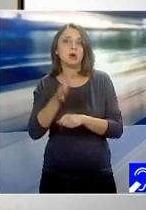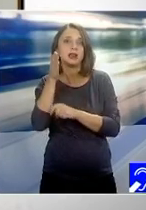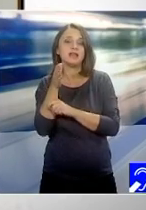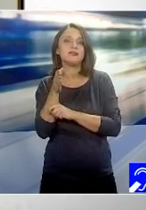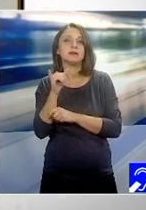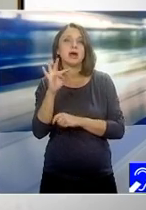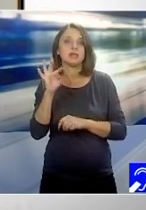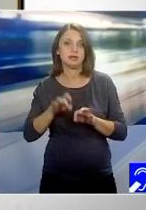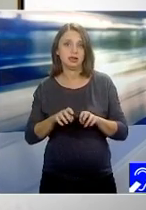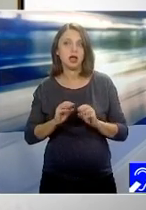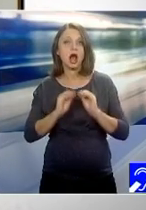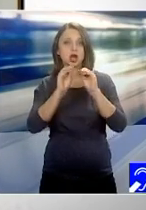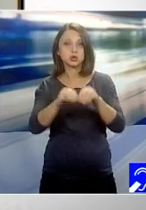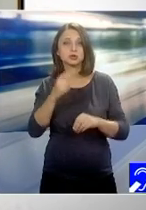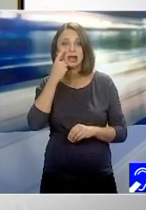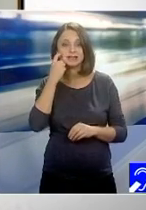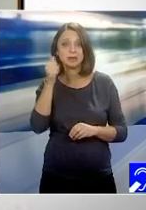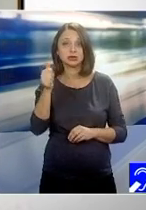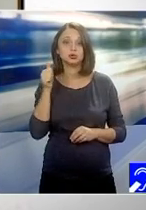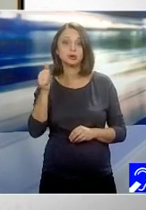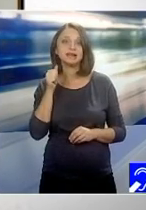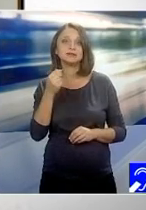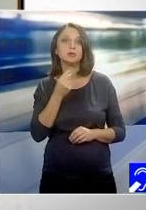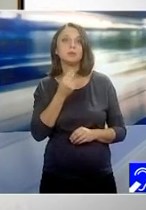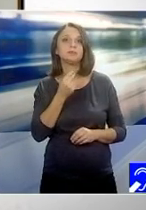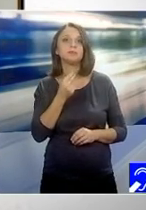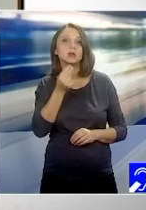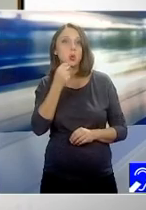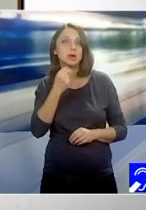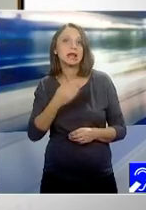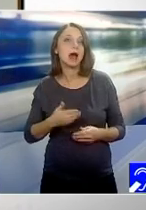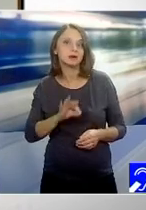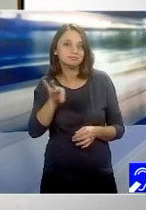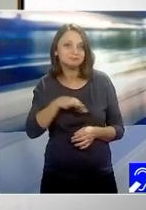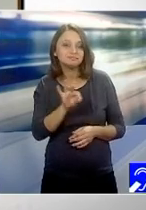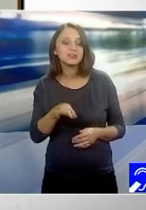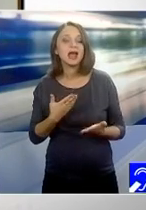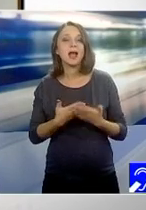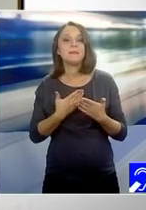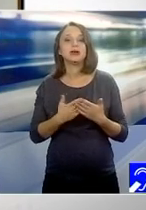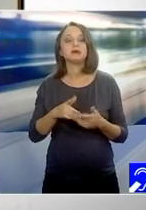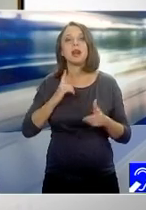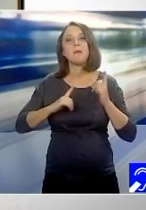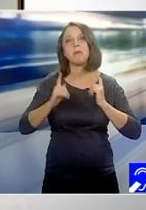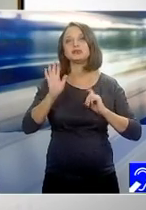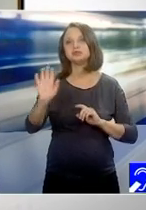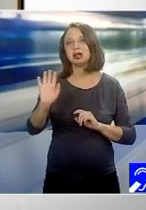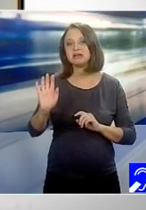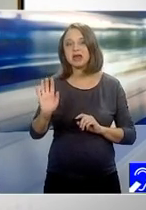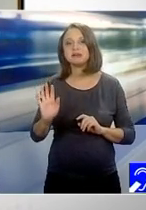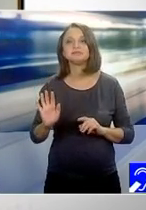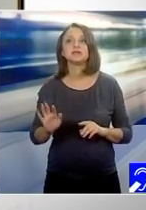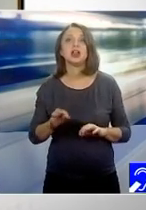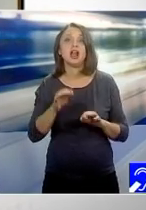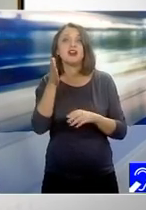devenit expert în turism culinar. Pentru că era o pasiune de a dânsei, a dat